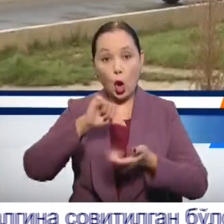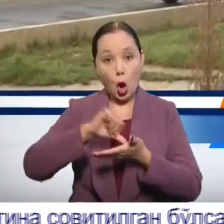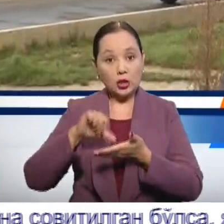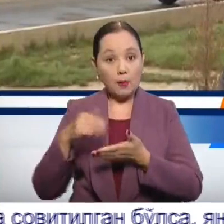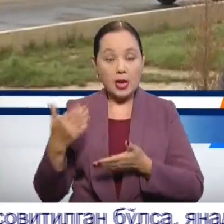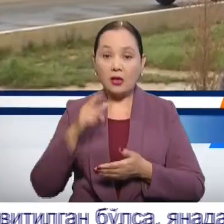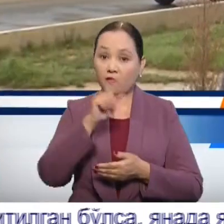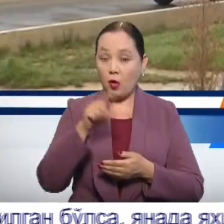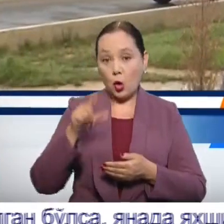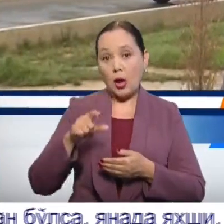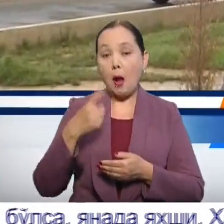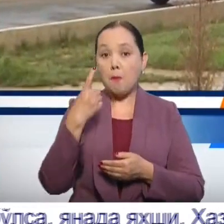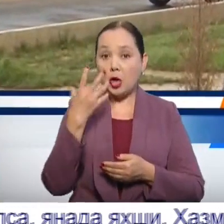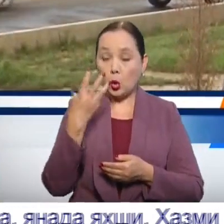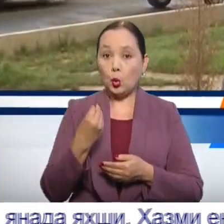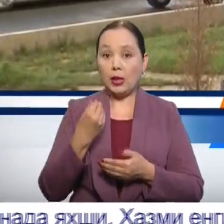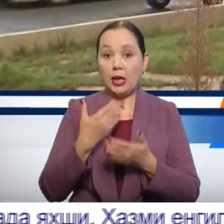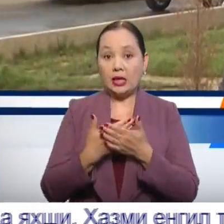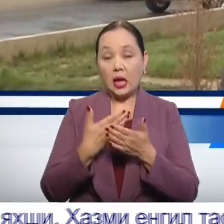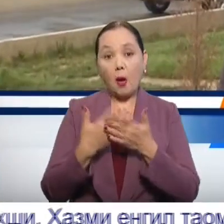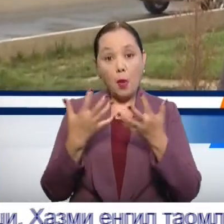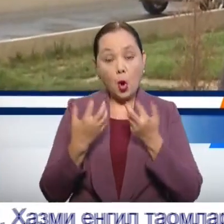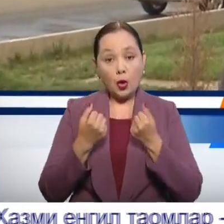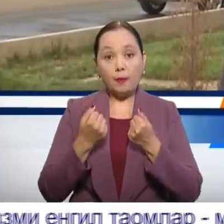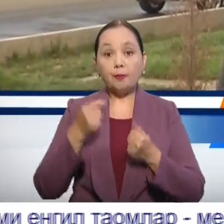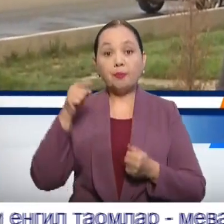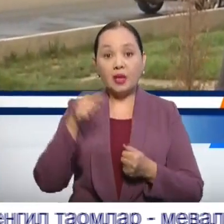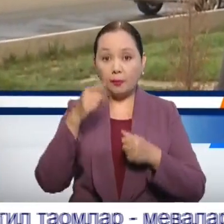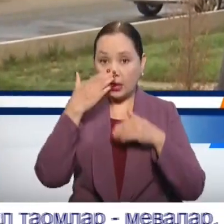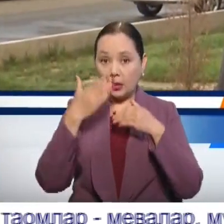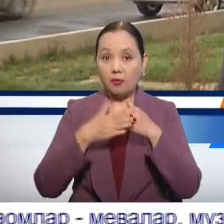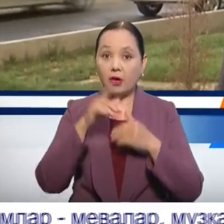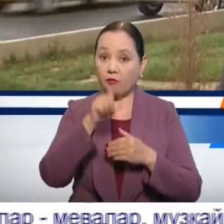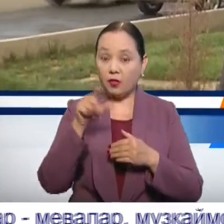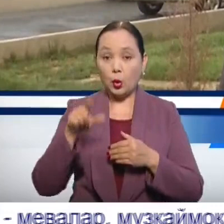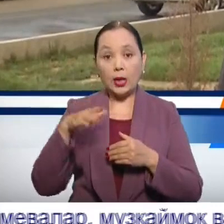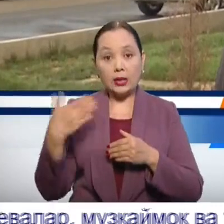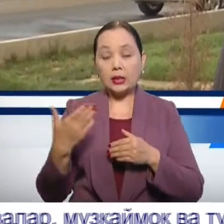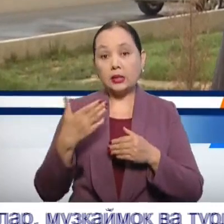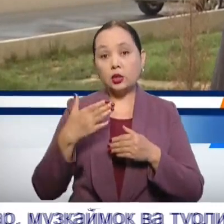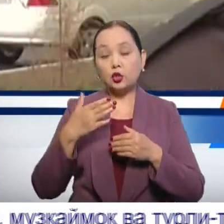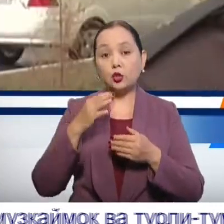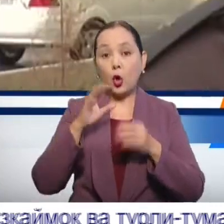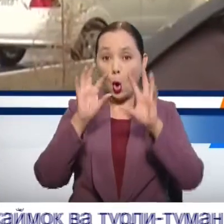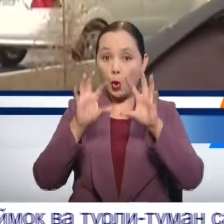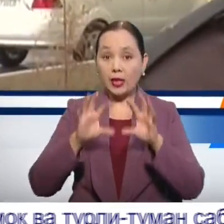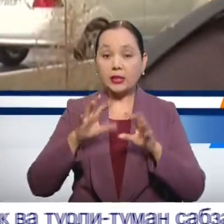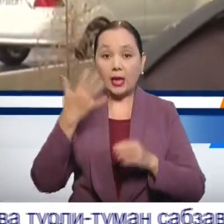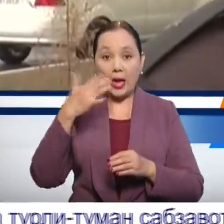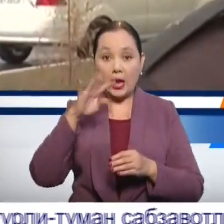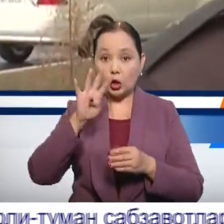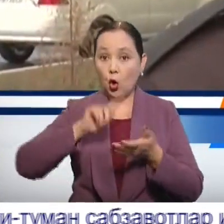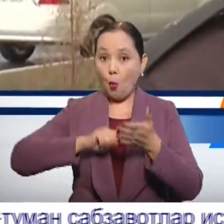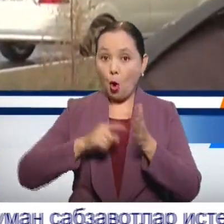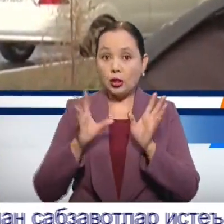tomonidan fuqarolarimizni bir kunlik tahlilini oladigan bo'lsak, 1000 nafarga yaqin fuqarolarga nisbatan ma'muriy javobgarlik kodeksi 54